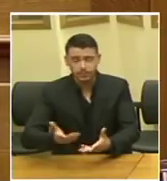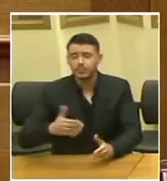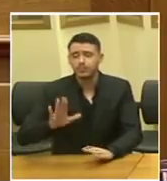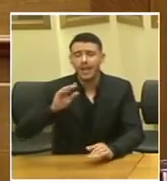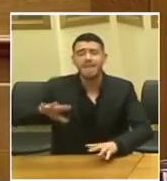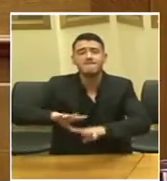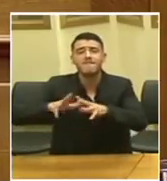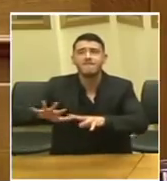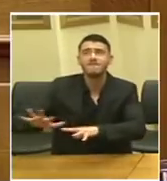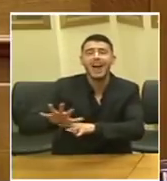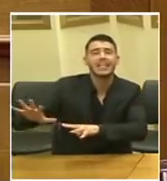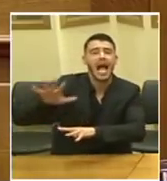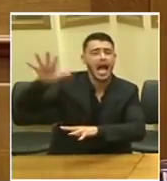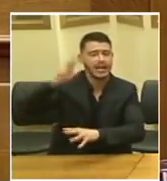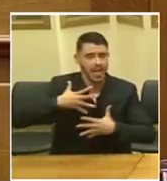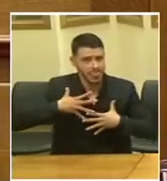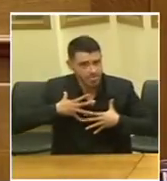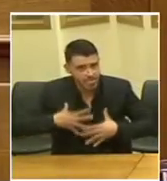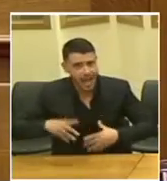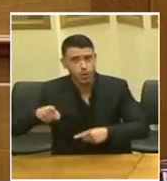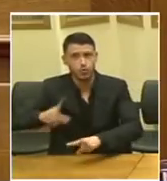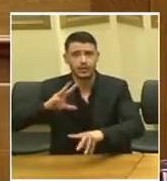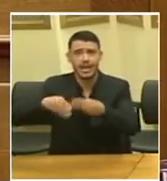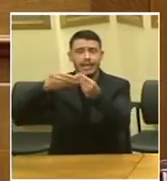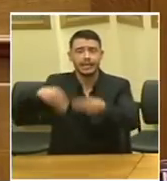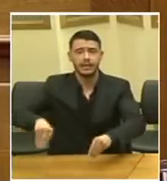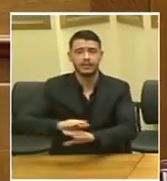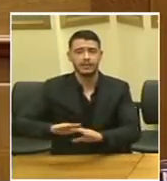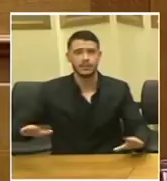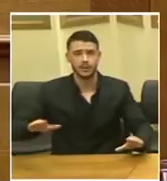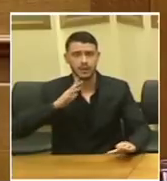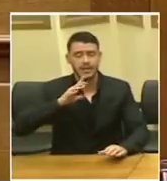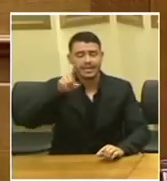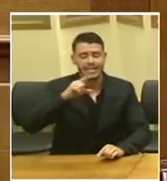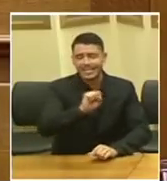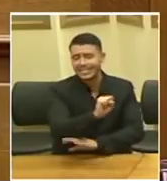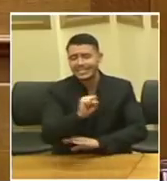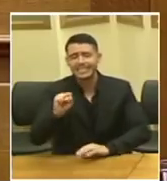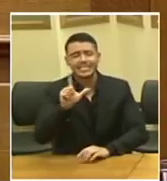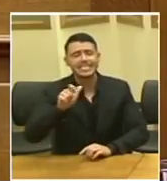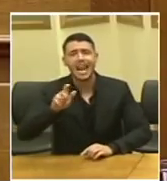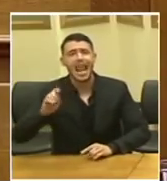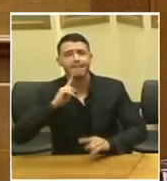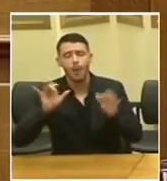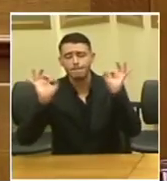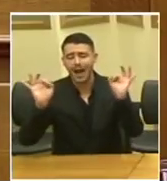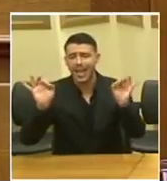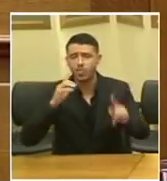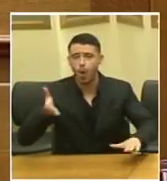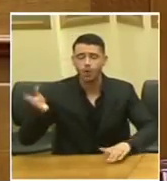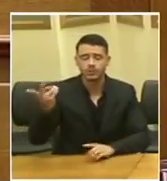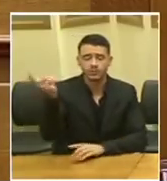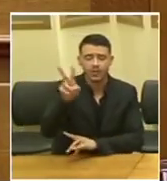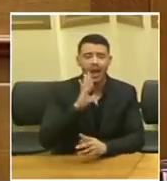Βαλκανικής ουδής άλλος. Δεν τη θέλει από τους Σλαβομακεδόνες και τους Αλβανούς της φίλης